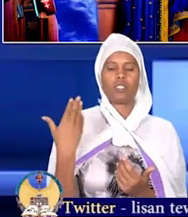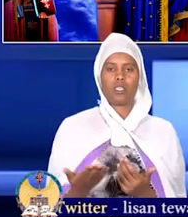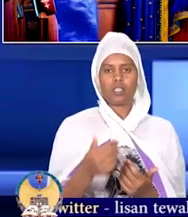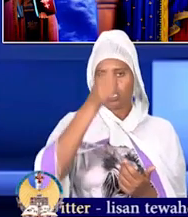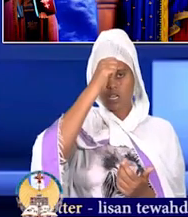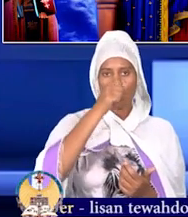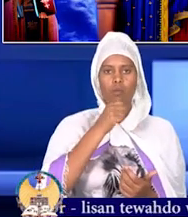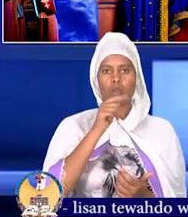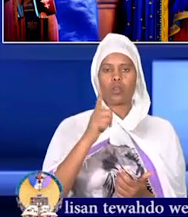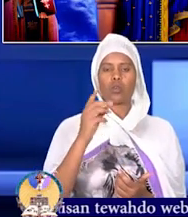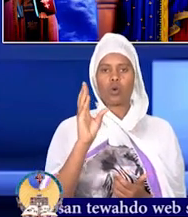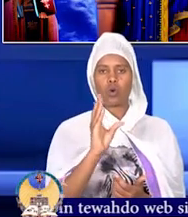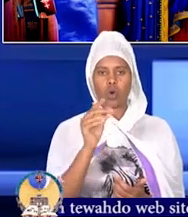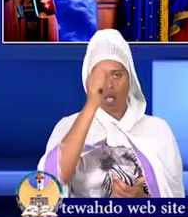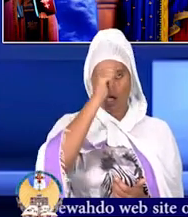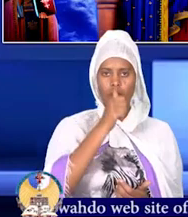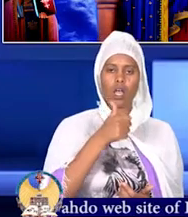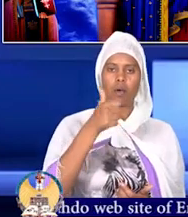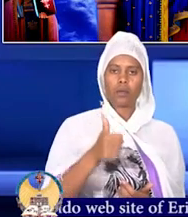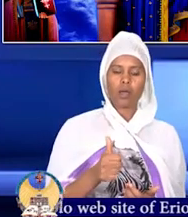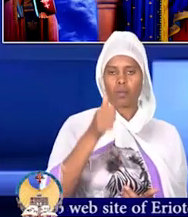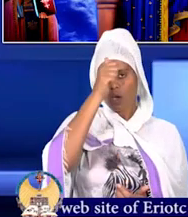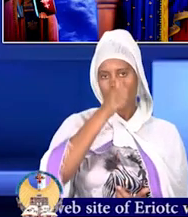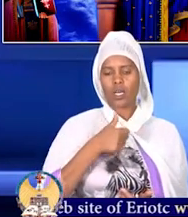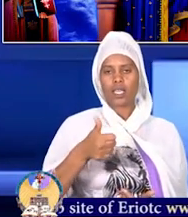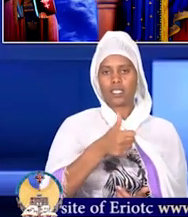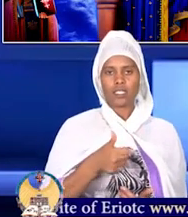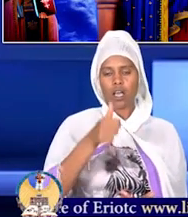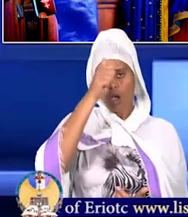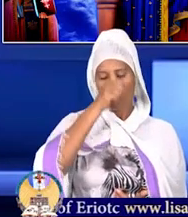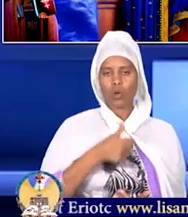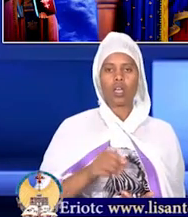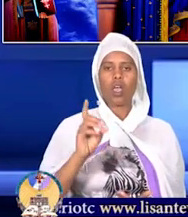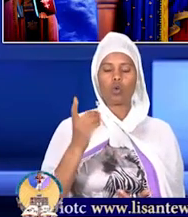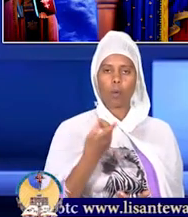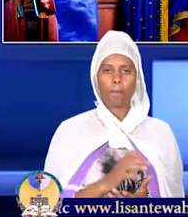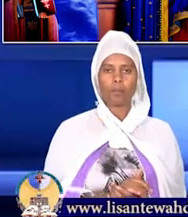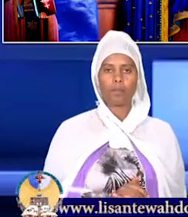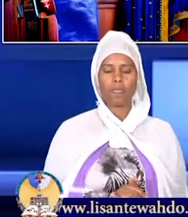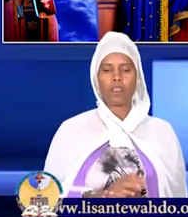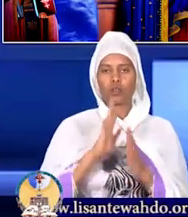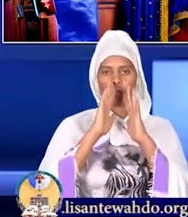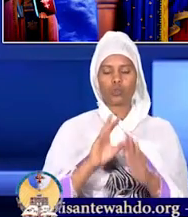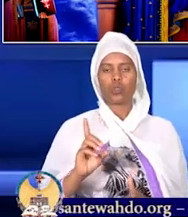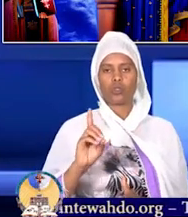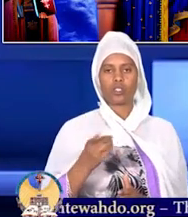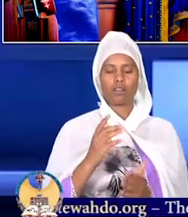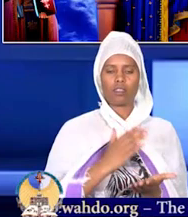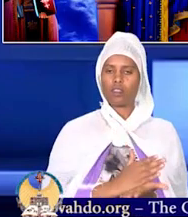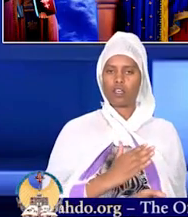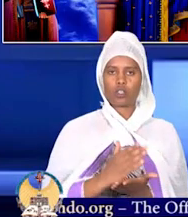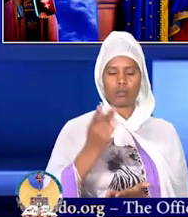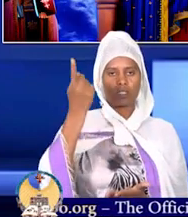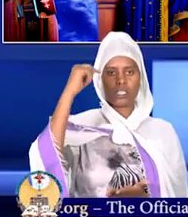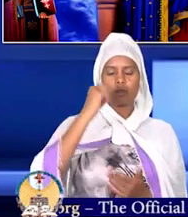ጥራይ ከይወፃና እውን ናይ ኣቦና ኖ፣ ናይ ኣቦና ኣብርሃም፣ ናይ ኣቦና ይስሐቅ፣ ናይ ኣቦና ያዕቆብ፣ ናይ ኣቦና ቅዱስ